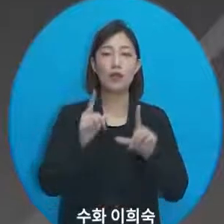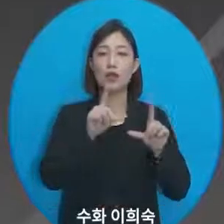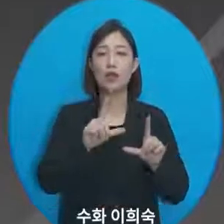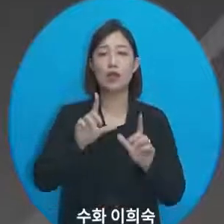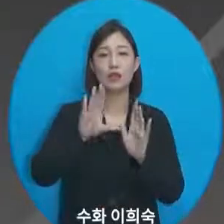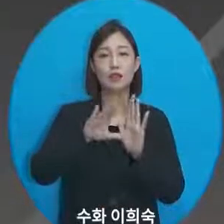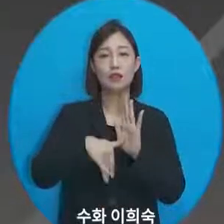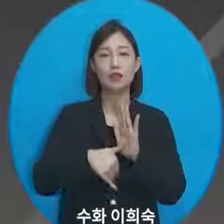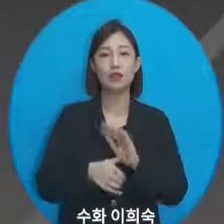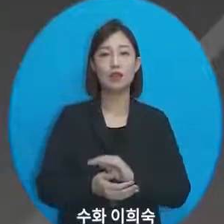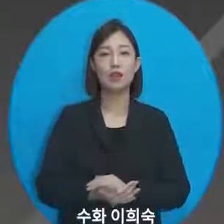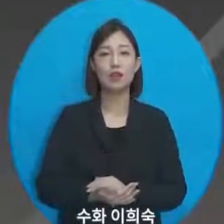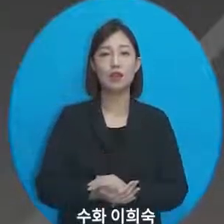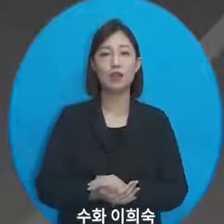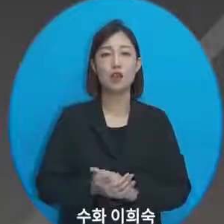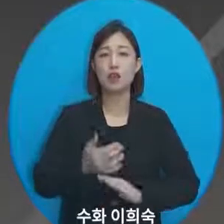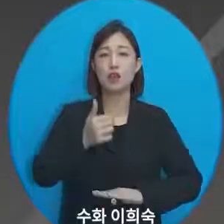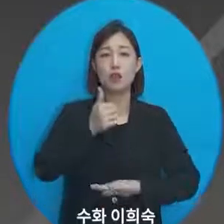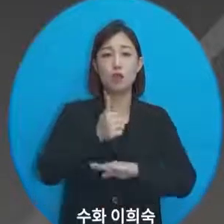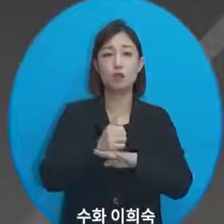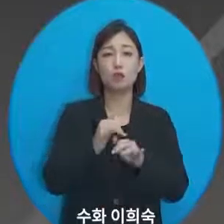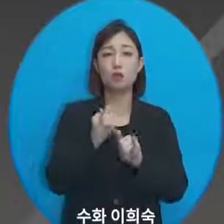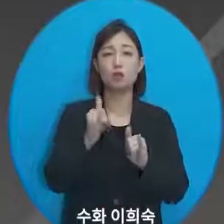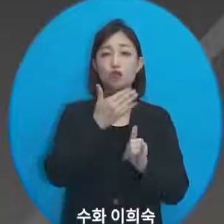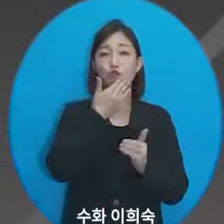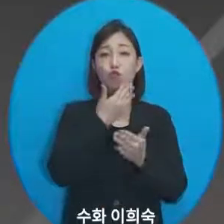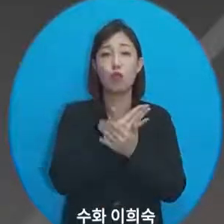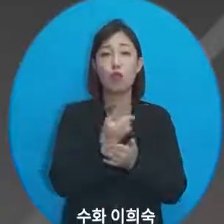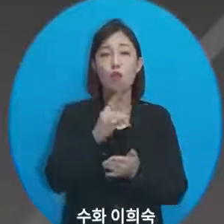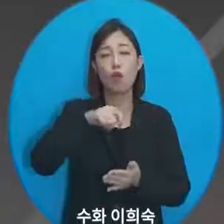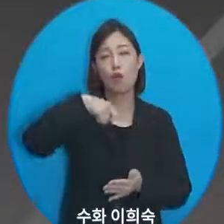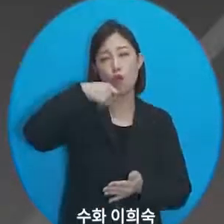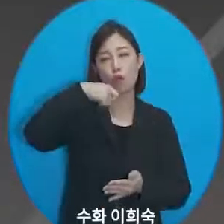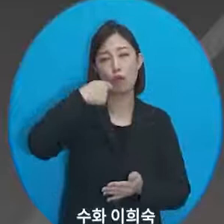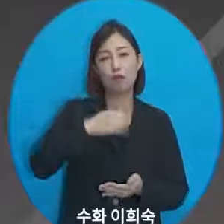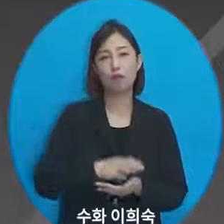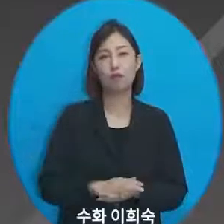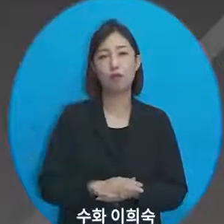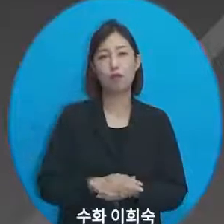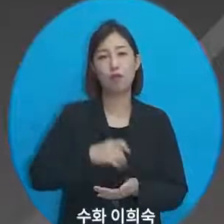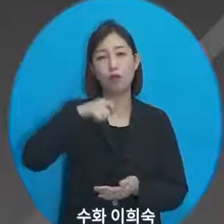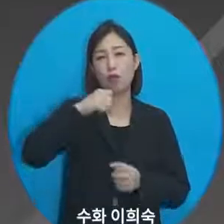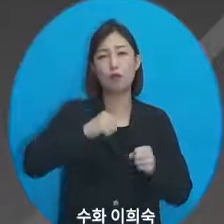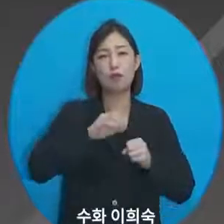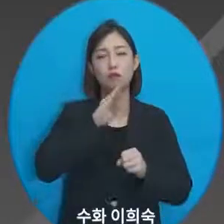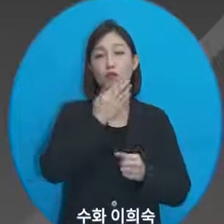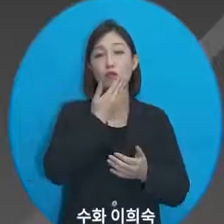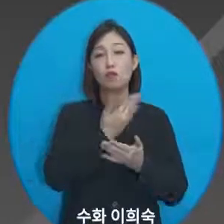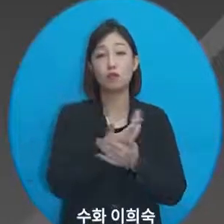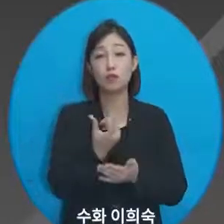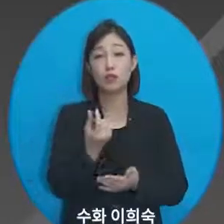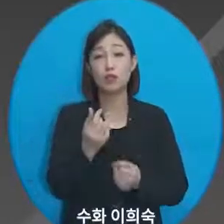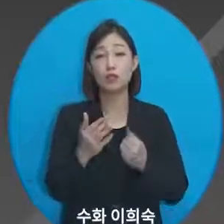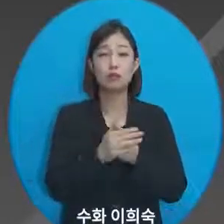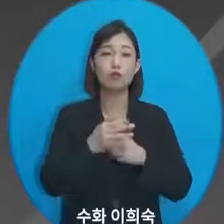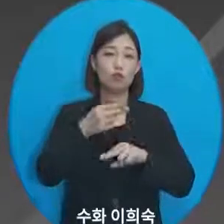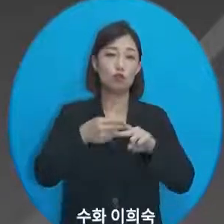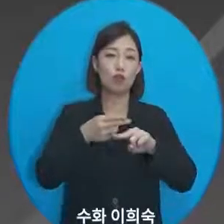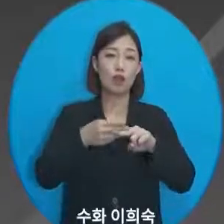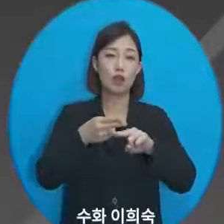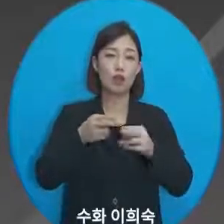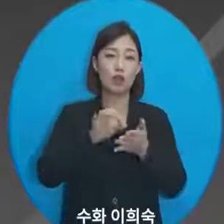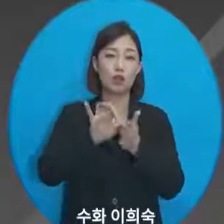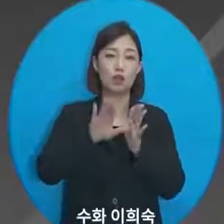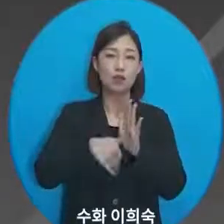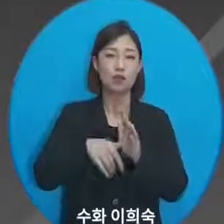결국 먹는다라는 것은 굉장히 중요한 그 활동이기 때문에 주방을 이용할 때 특히